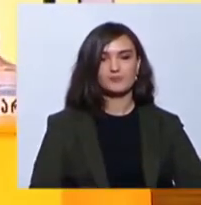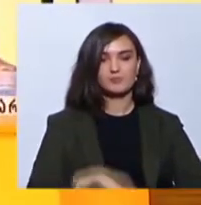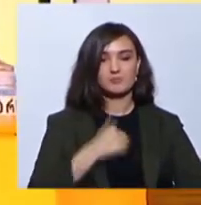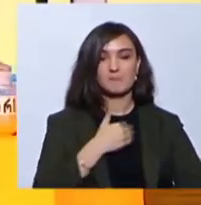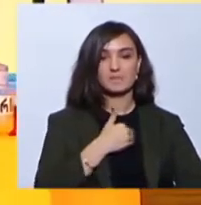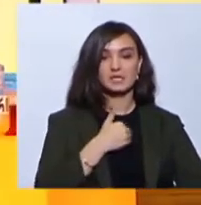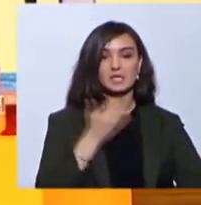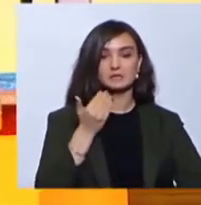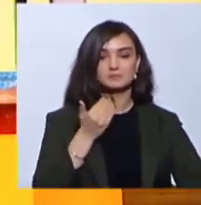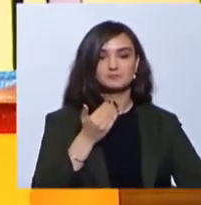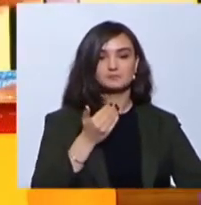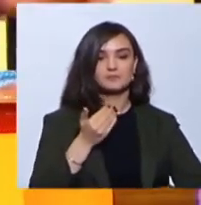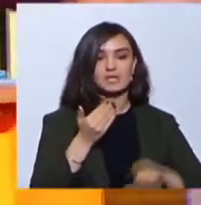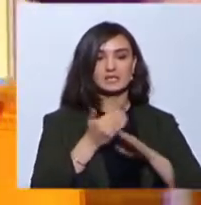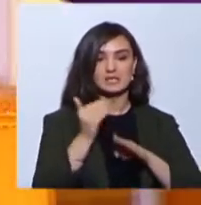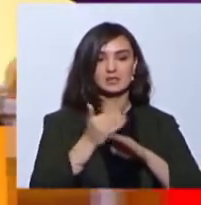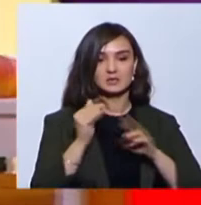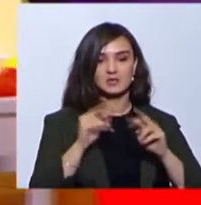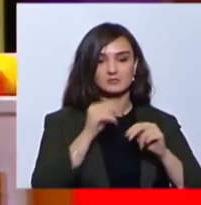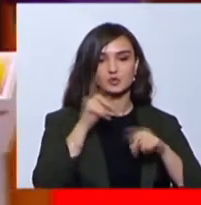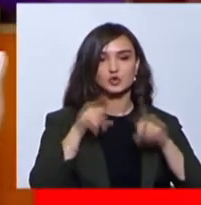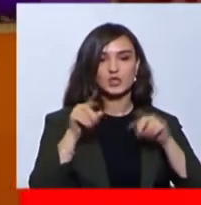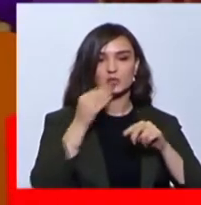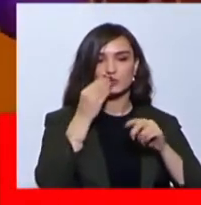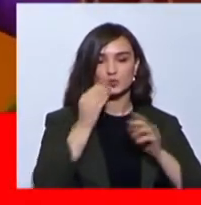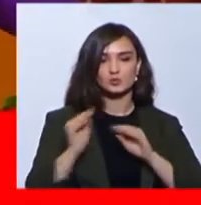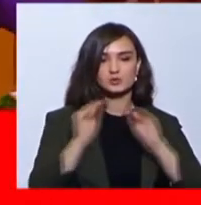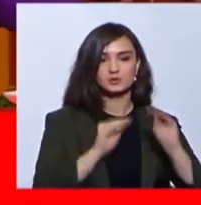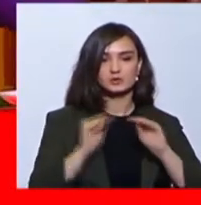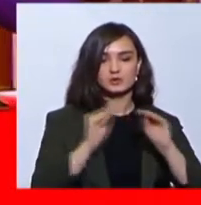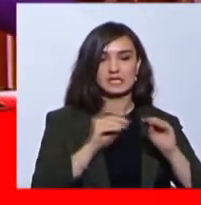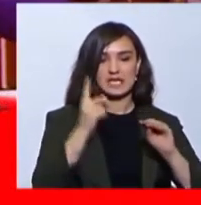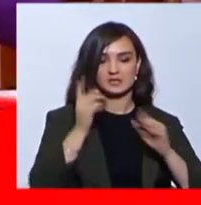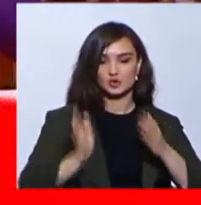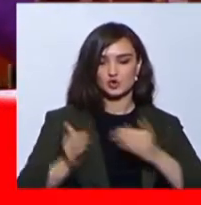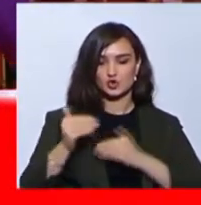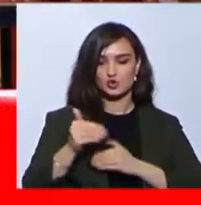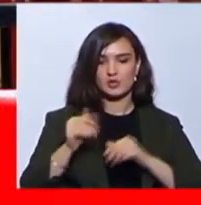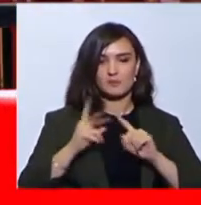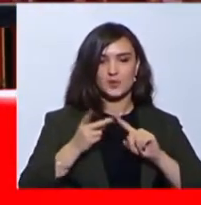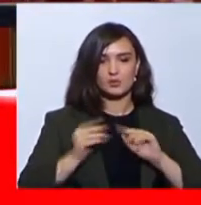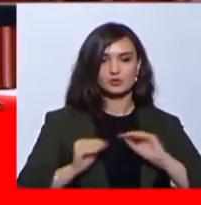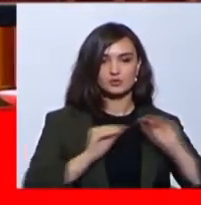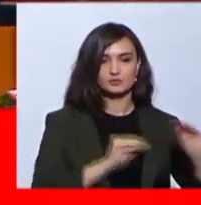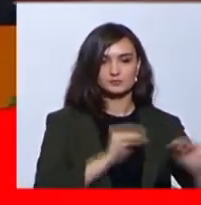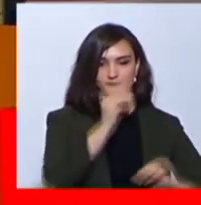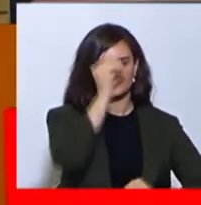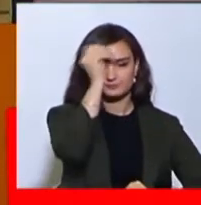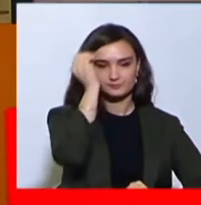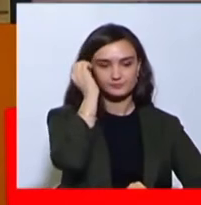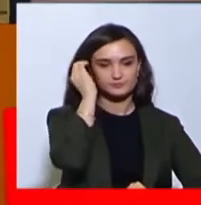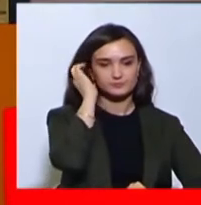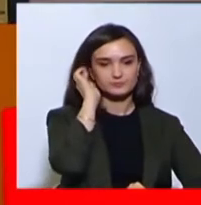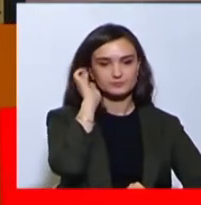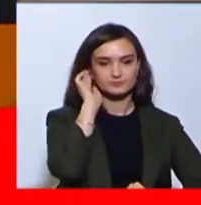ახლა ნელ-ნელა გადმოვანაცვლოთ ზოგიერთი პროდუქტი ერთი ზონიდან მეორე ზონაში. ყვითელ